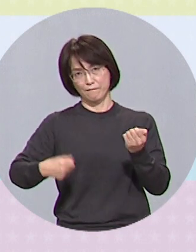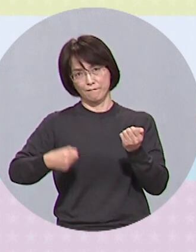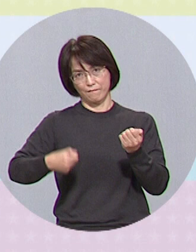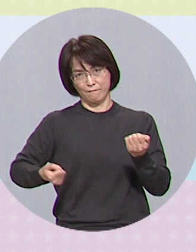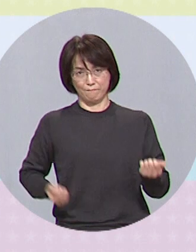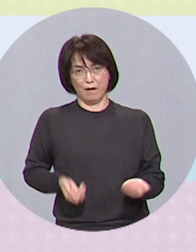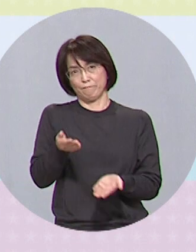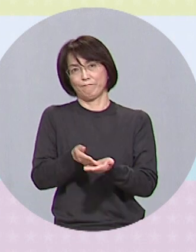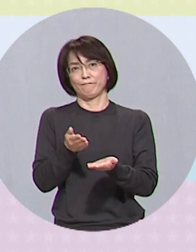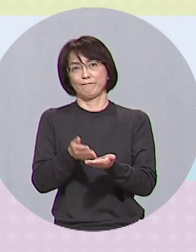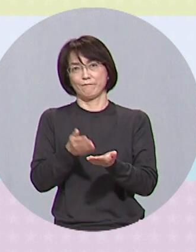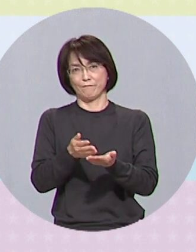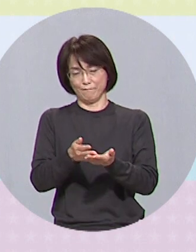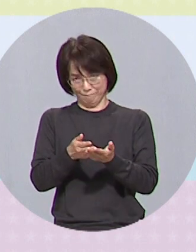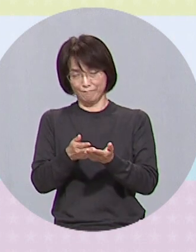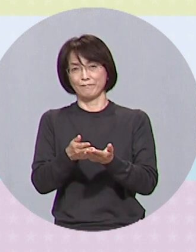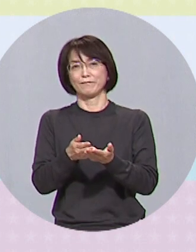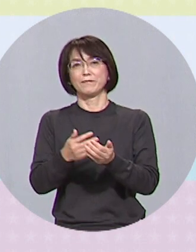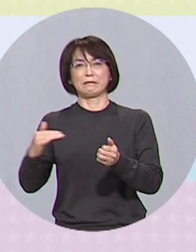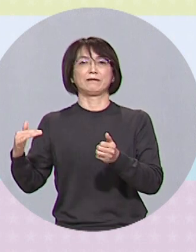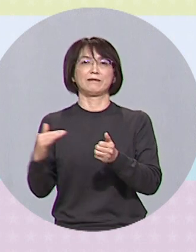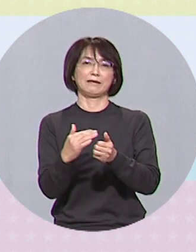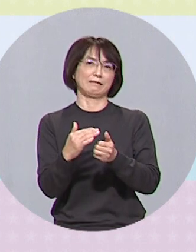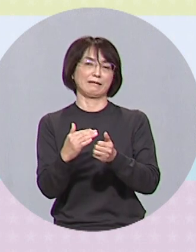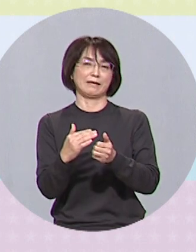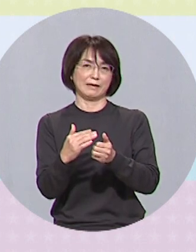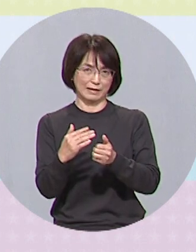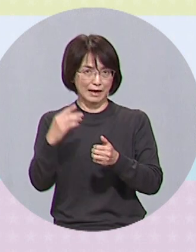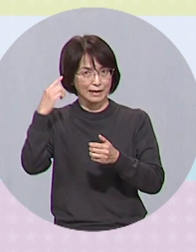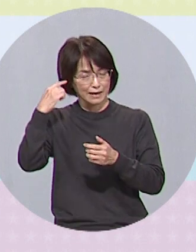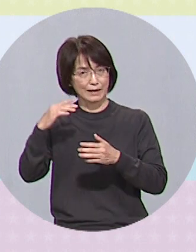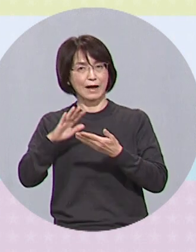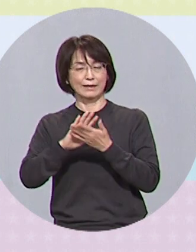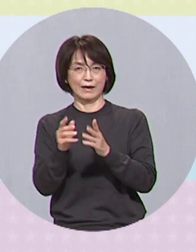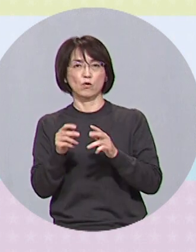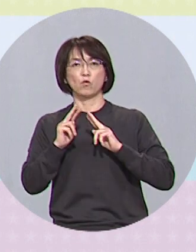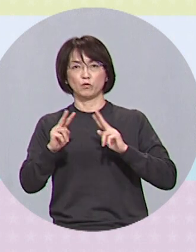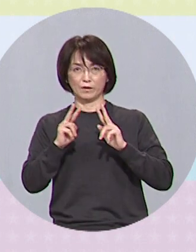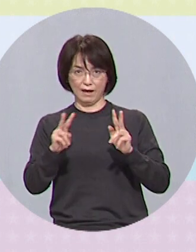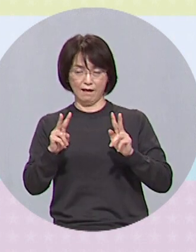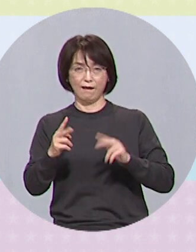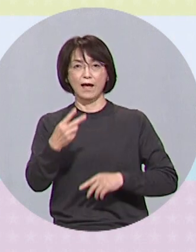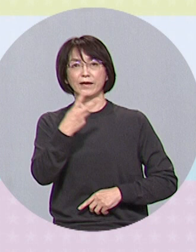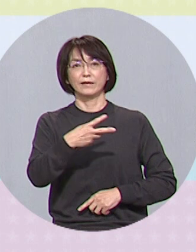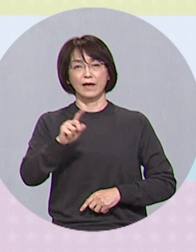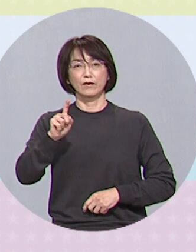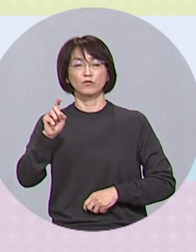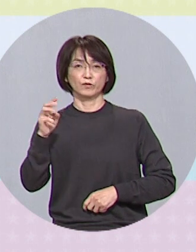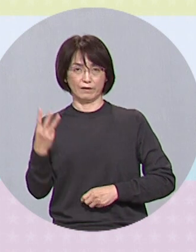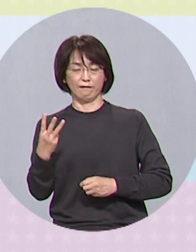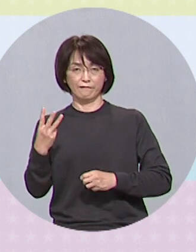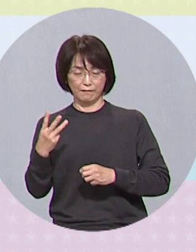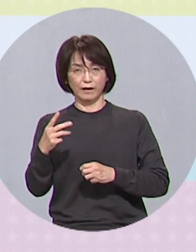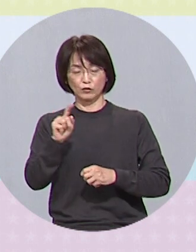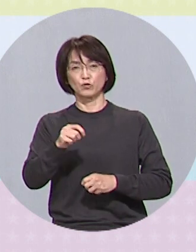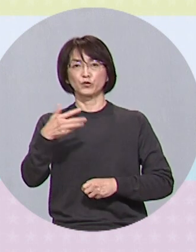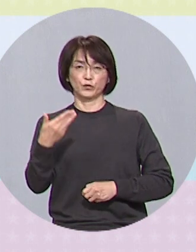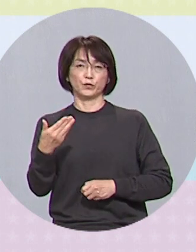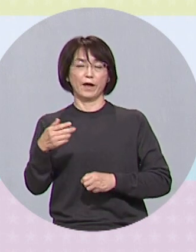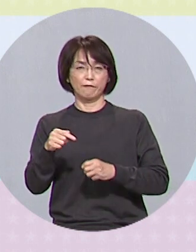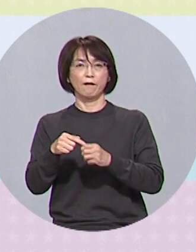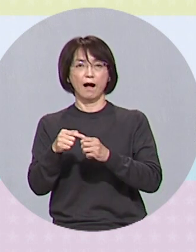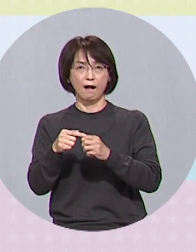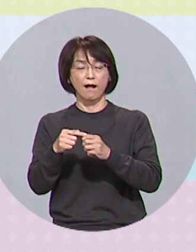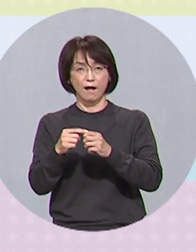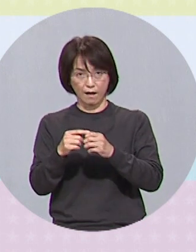が人気を博し、2003年の佐賀県をヒットをはじめ、2019年には埼玉県の歌が映画翔んで埼玉の主題